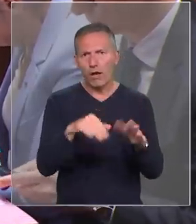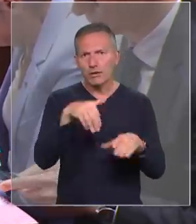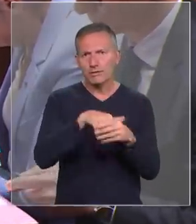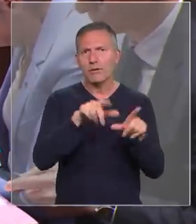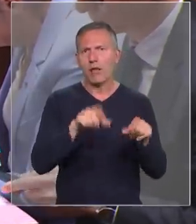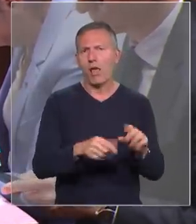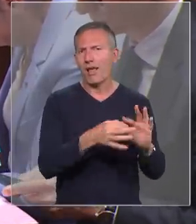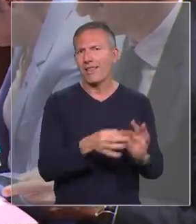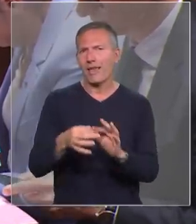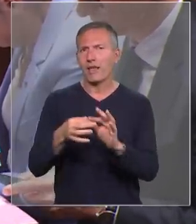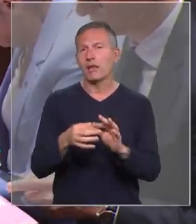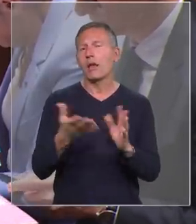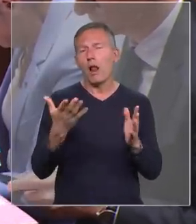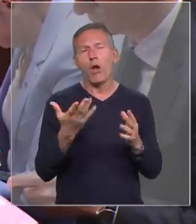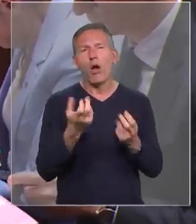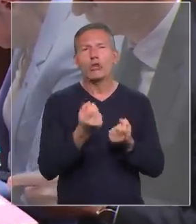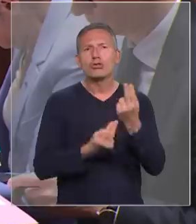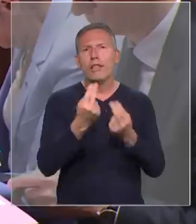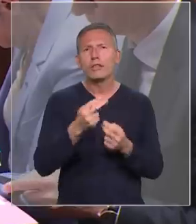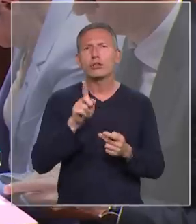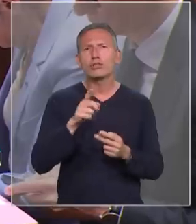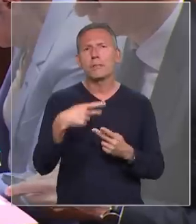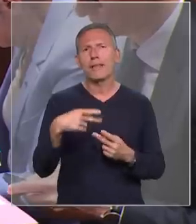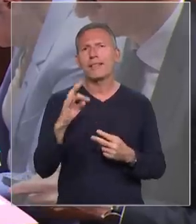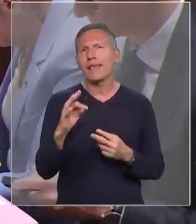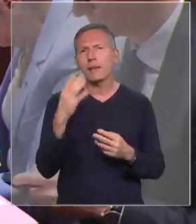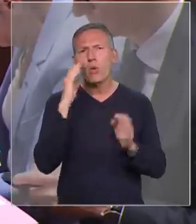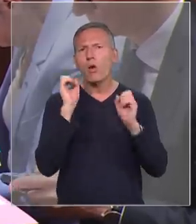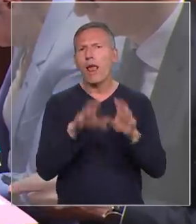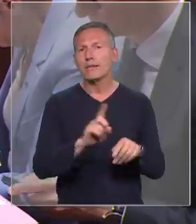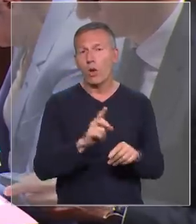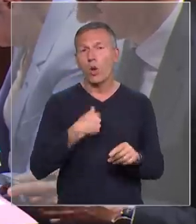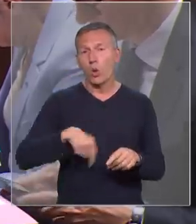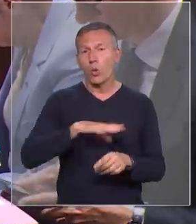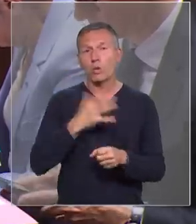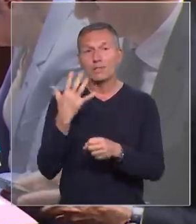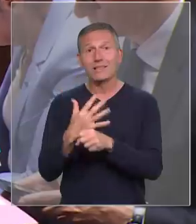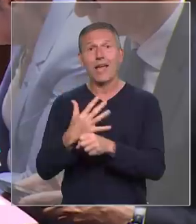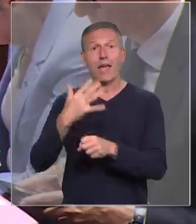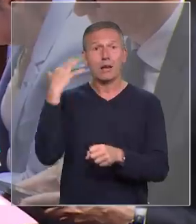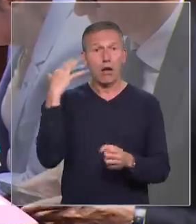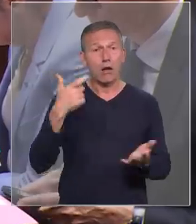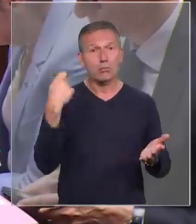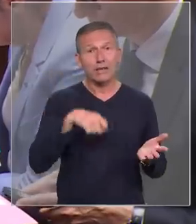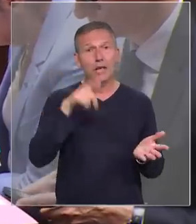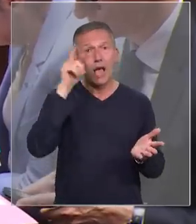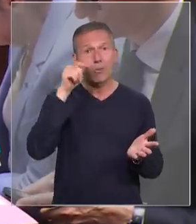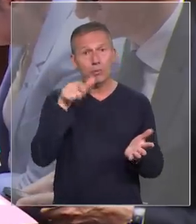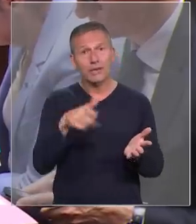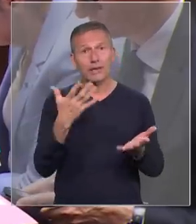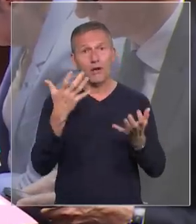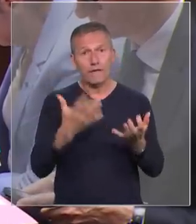nous n'avons pas attendu ChatGPT pour agir. Il y a 5 ans, à la suite du rapport Vignani, le président de la République a souhaité